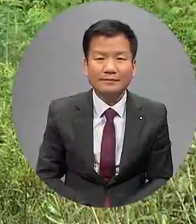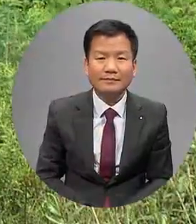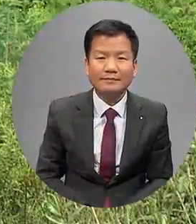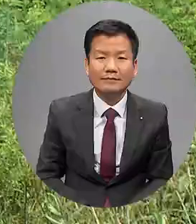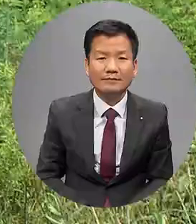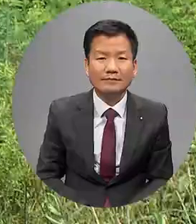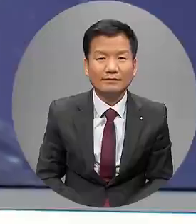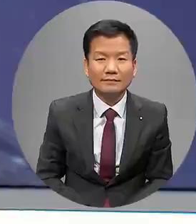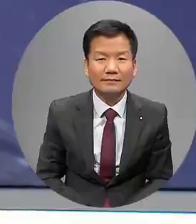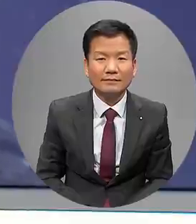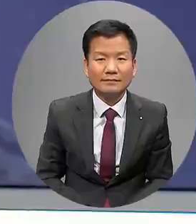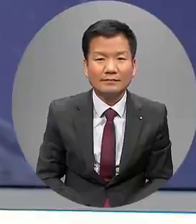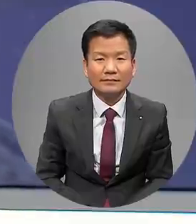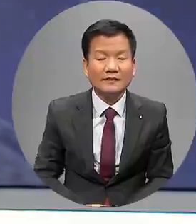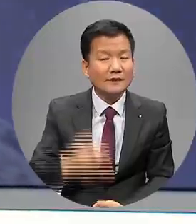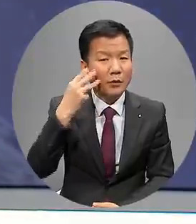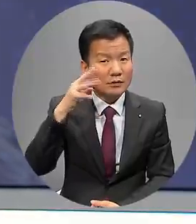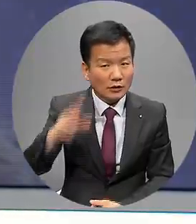있습니다